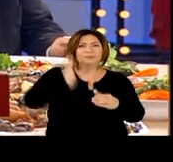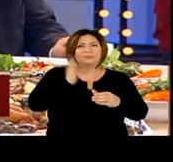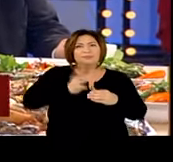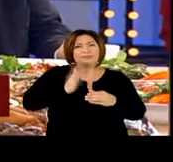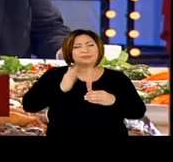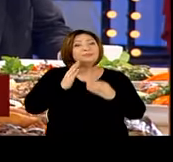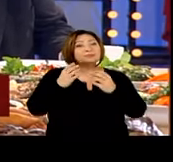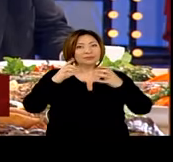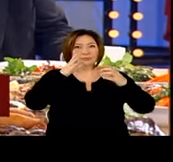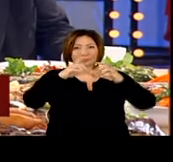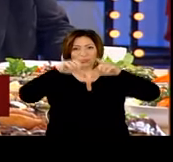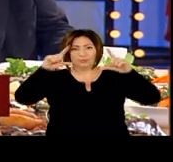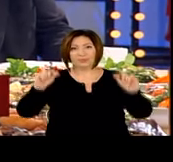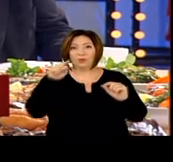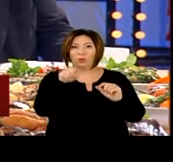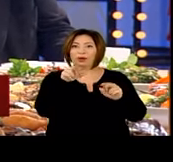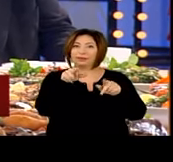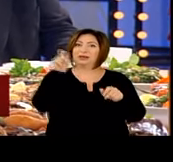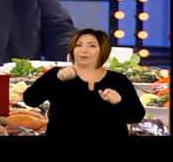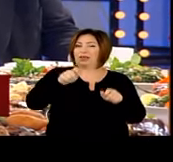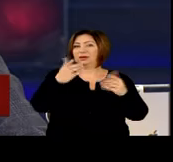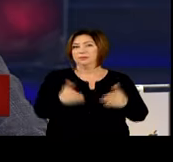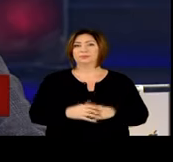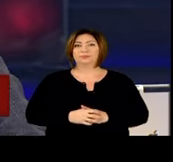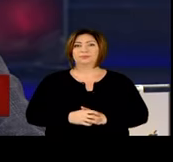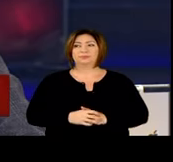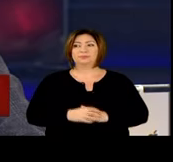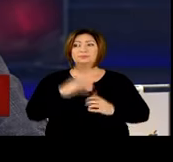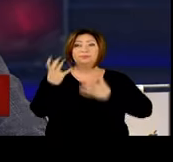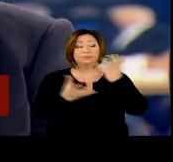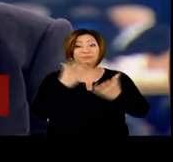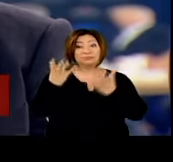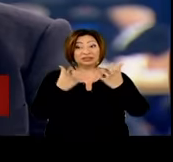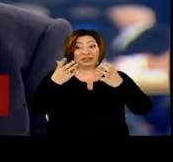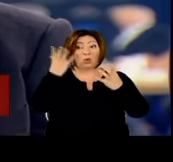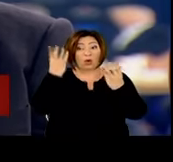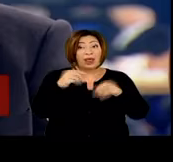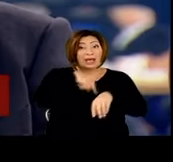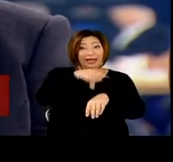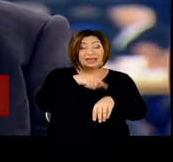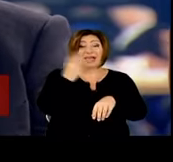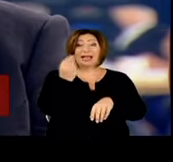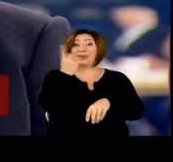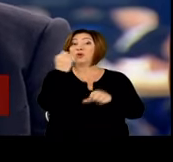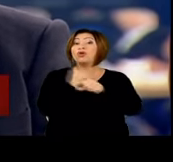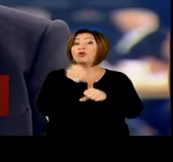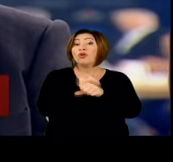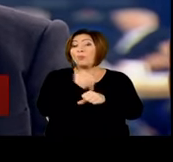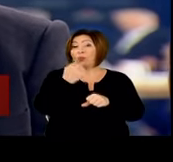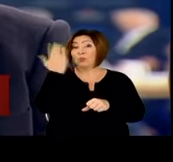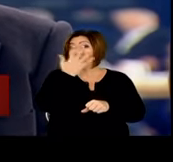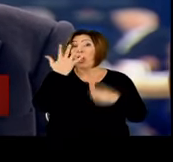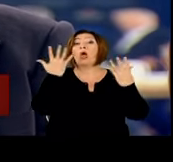kıyma kebaplar bunlar. Hepsi genelde zırhla işlenir. Pişirime varıncaya kadar iyi bir kömür olmazsa gene